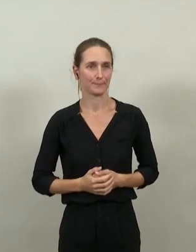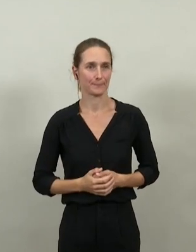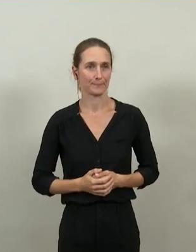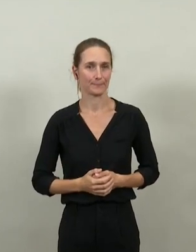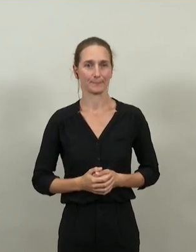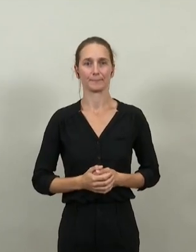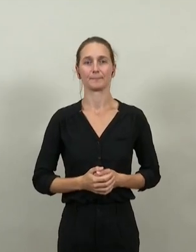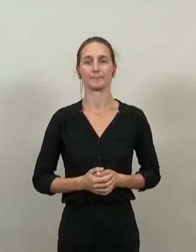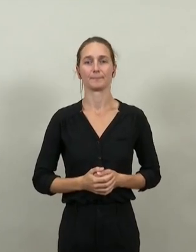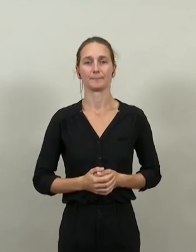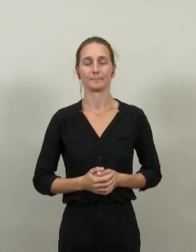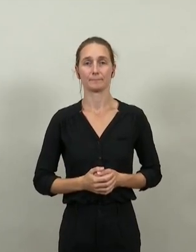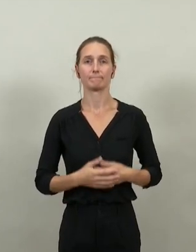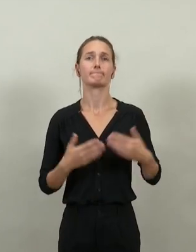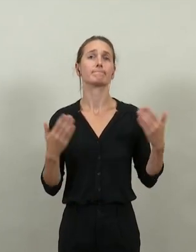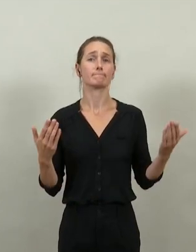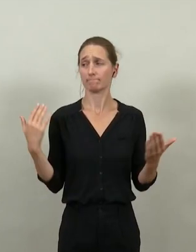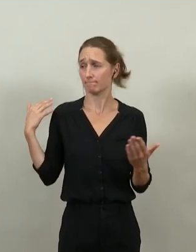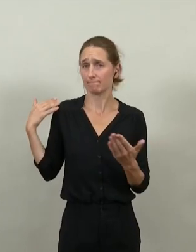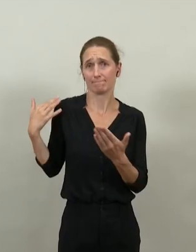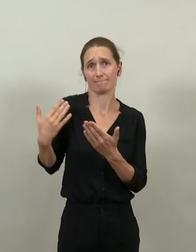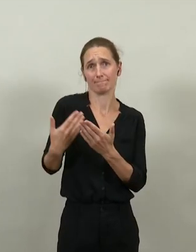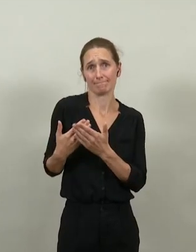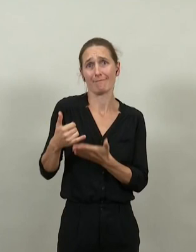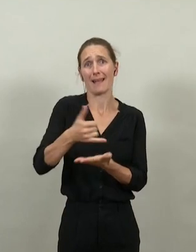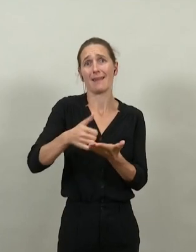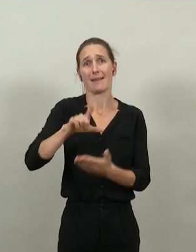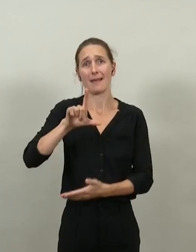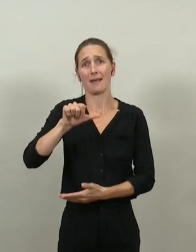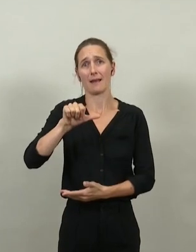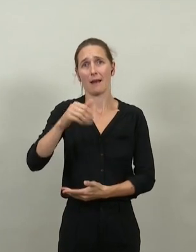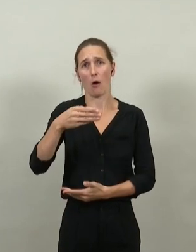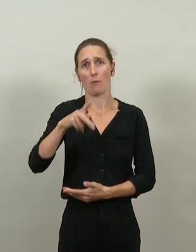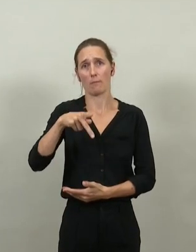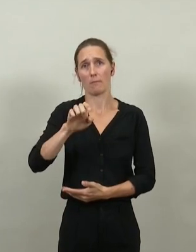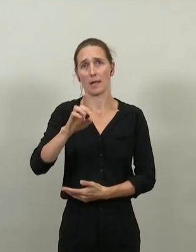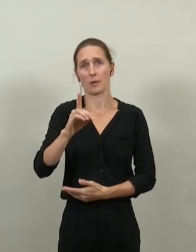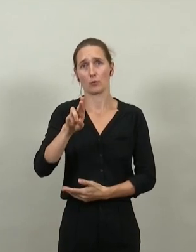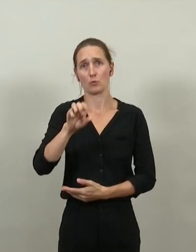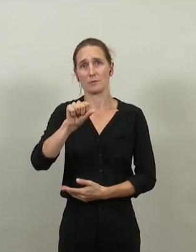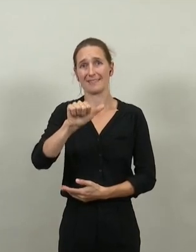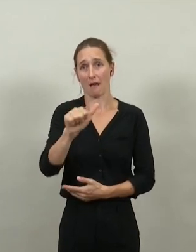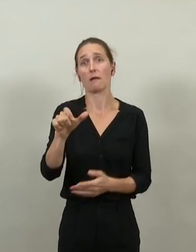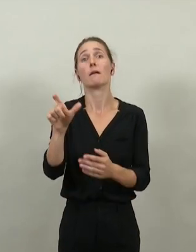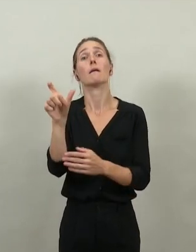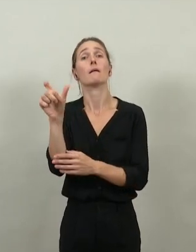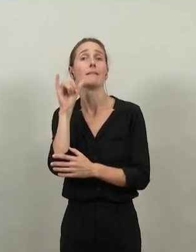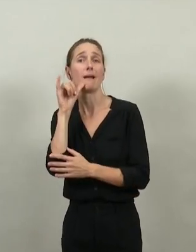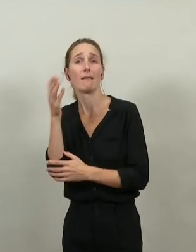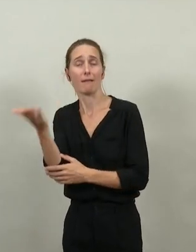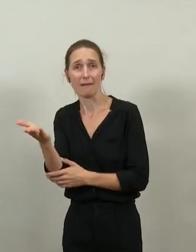parole ces derniers jour l'île de l'impé en Italie a été confronté à l'arrivée de plus de 10000 migrants don près de